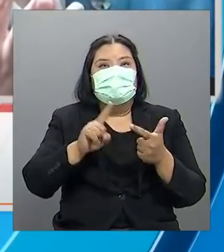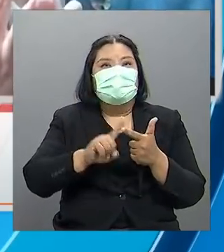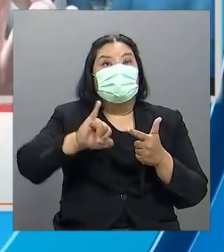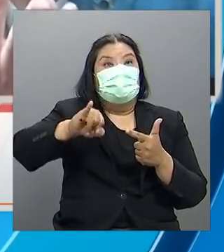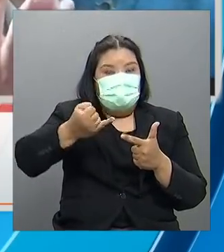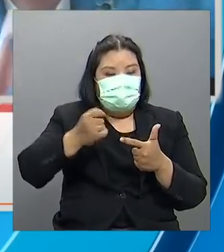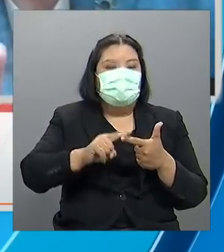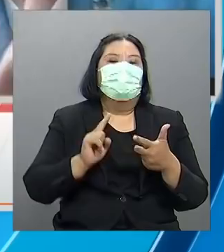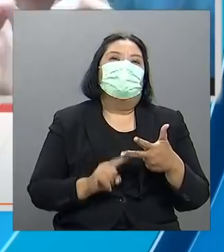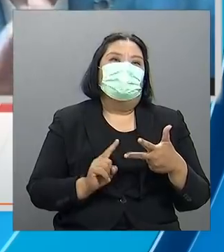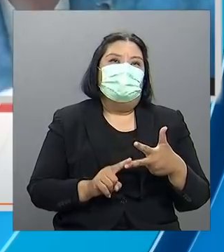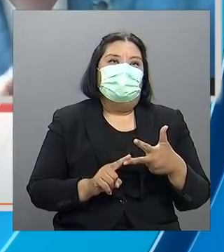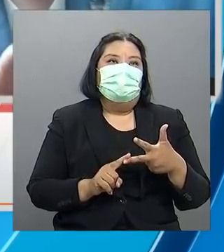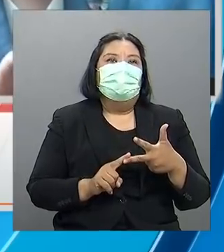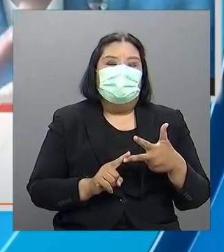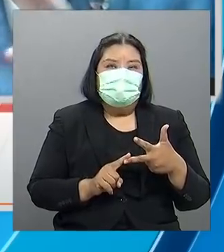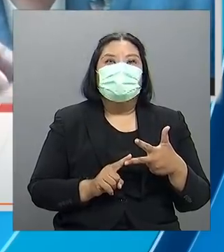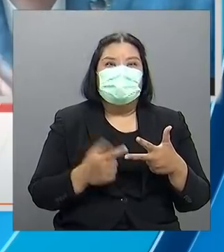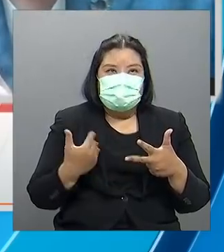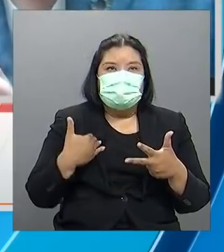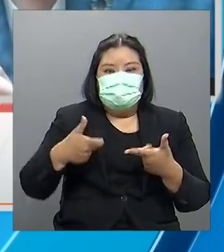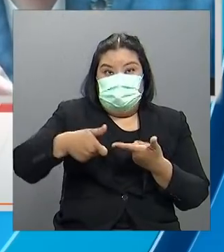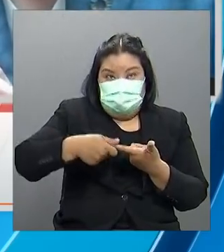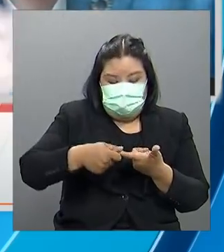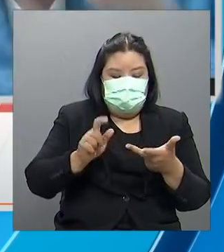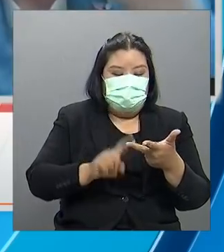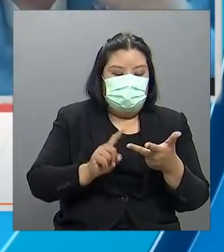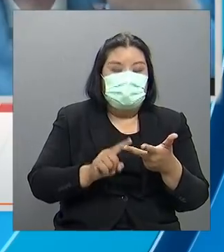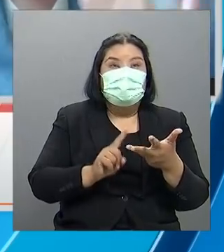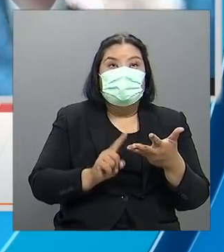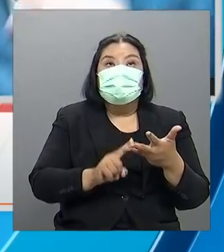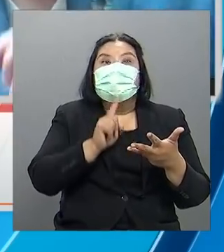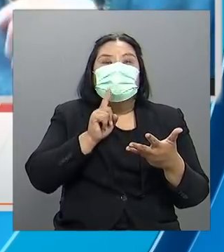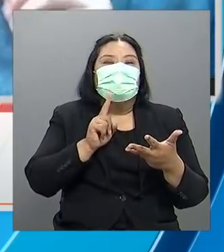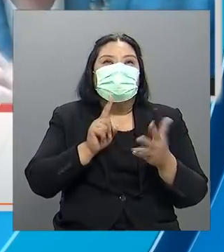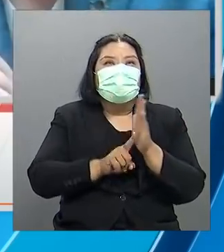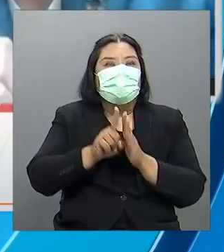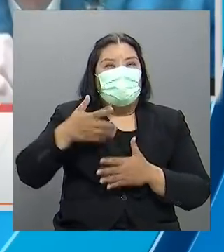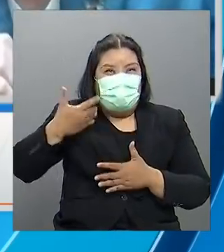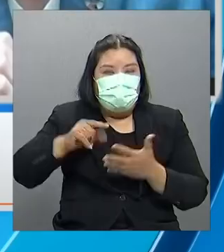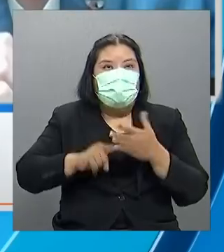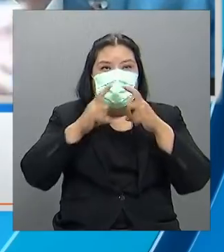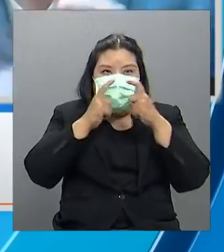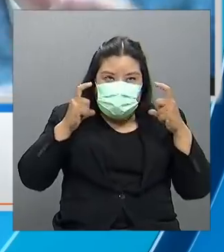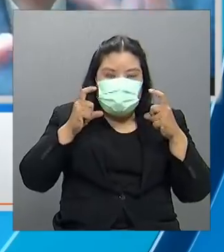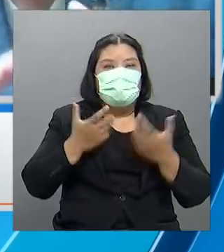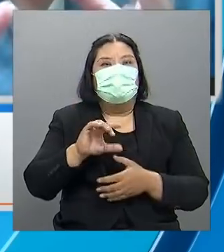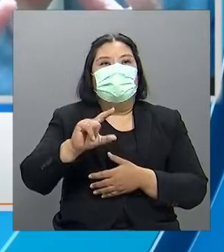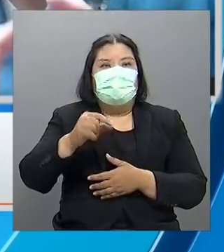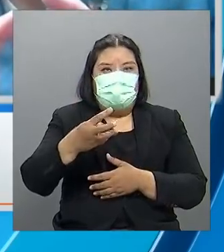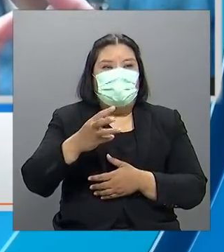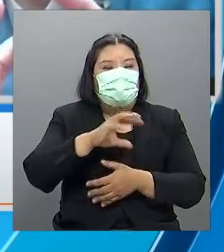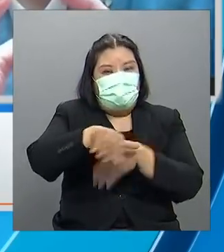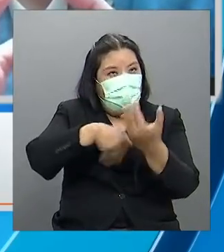เครื่องวัดออกซิเจนปลายนิ้ว4ประหลอดวัดไข้5แมสหน้ากากอนามัย6ก็คือเจลล้างมื ออ ันนี้เป็นของง่าย